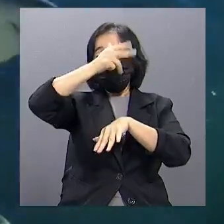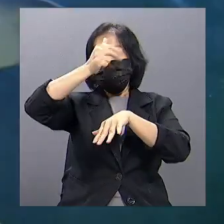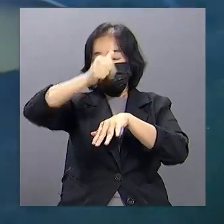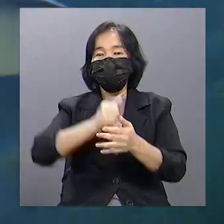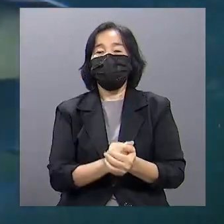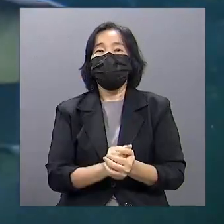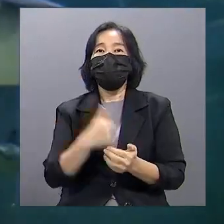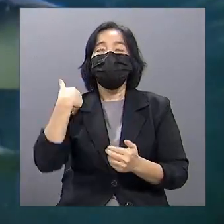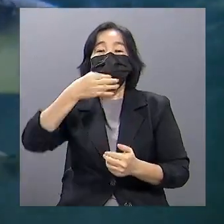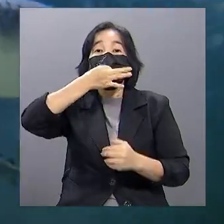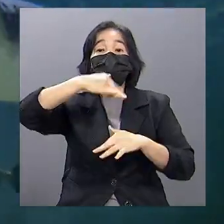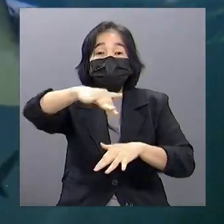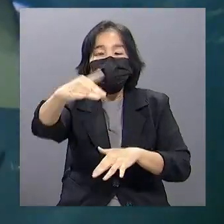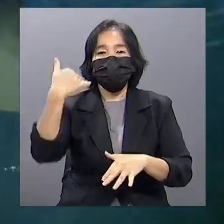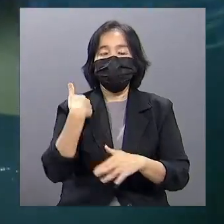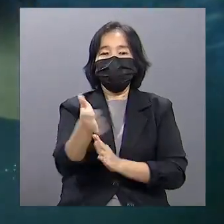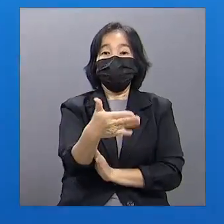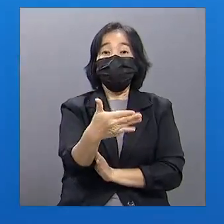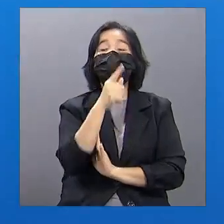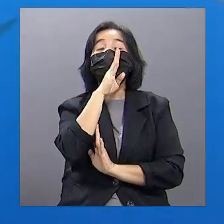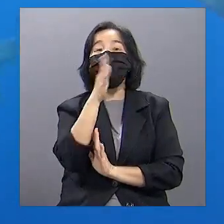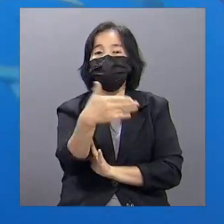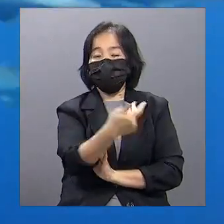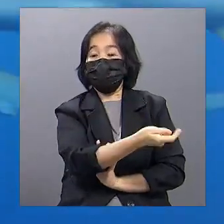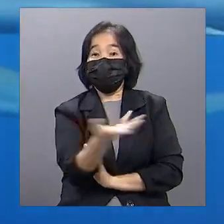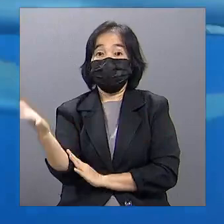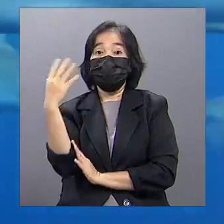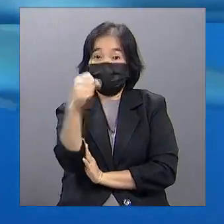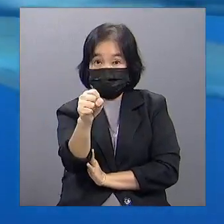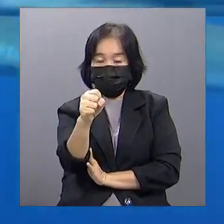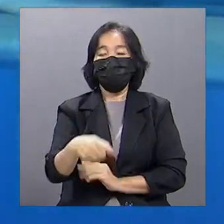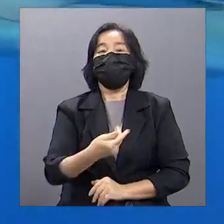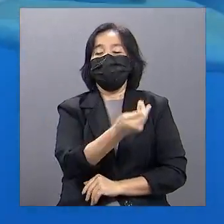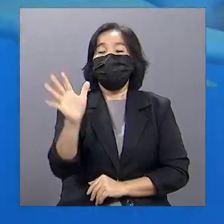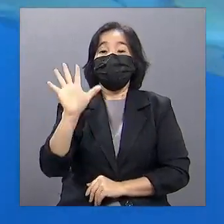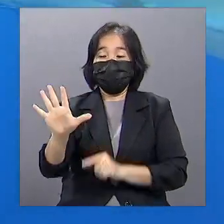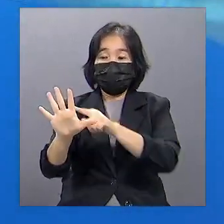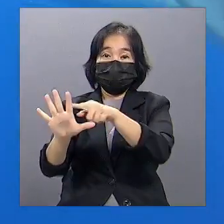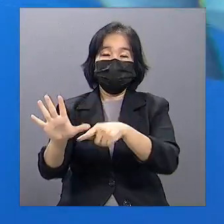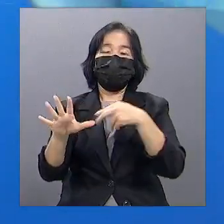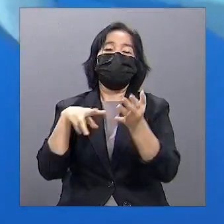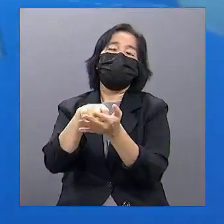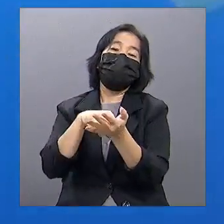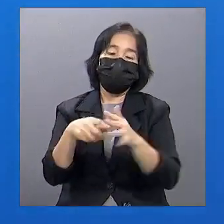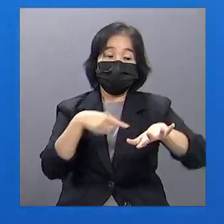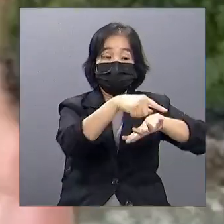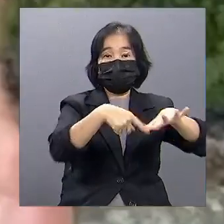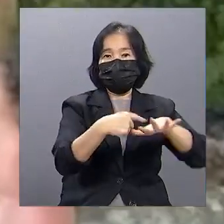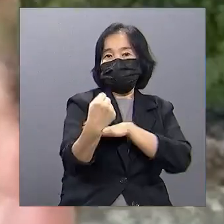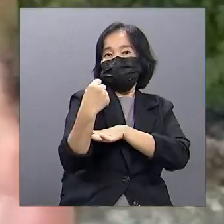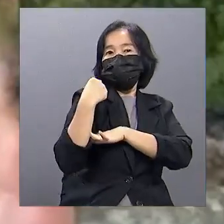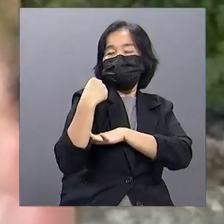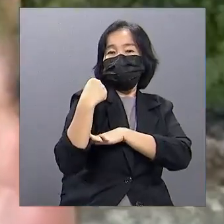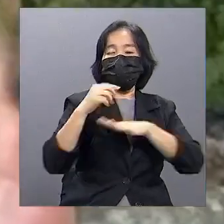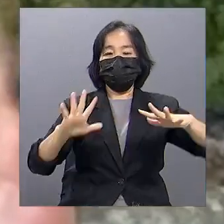าอยู่10ตัวปลา5ตัวเป็นปลาอ่อนแออีก5ตัวเป็นปลาแข็งแรงถ้าเกิดมีปลา10ตัวเนี่ยมีฉ